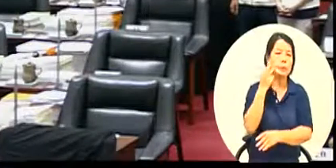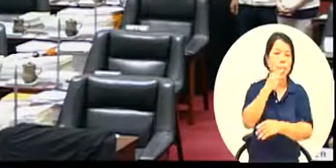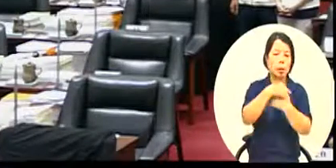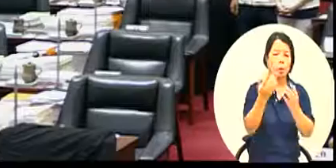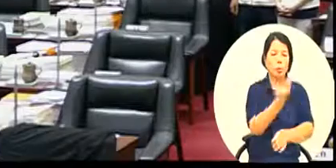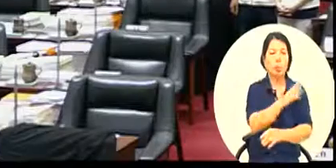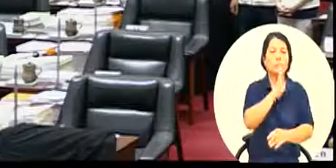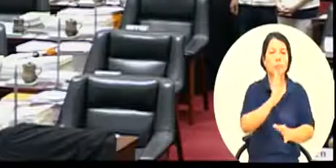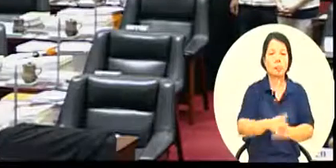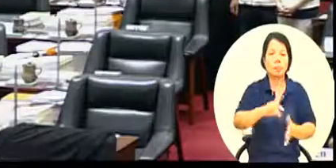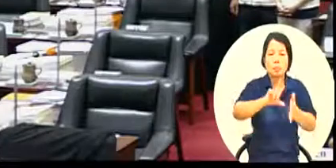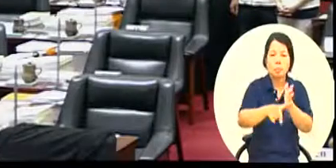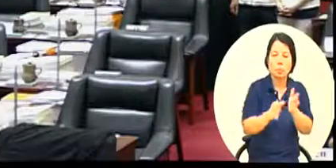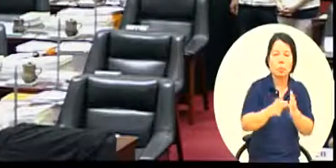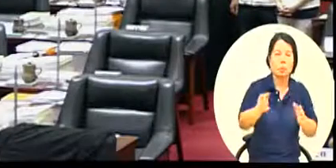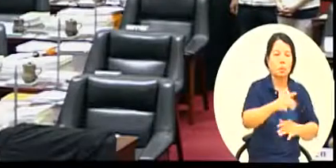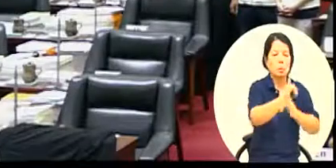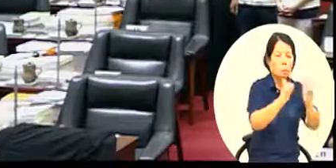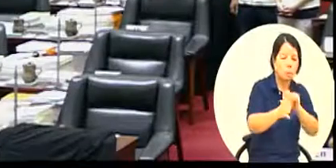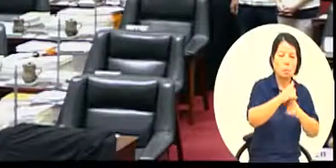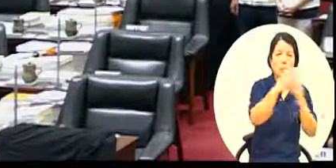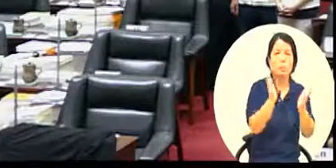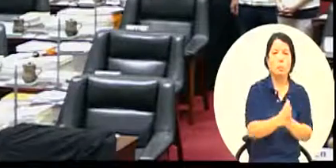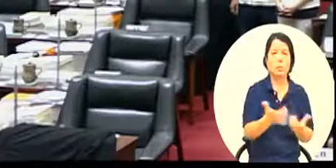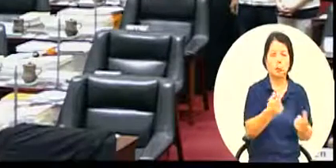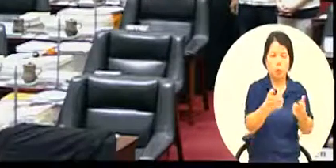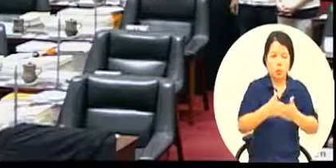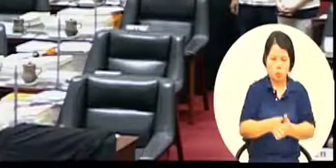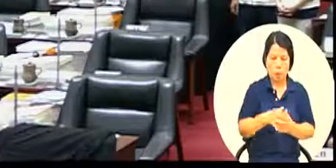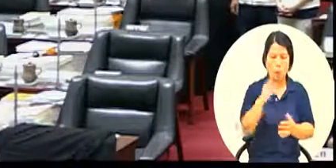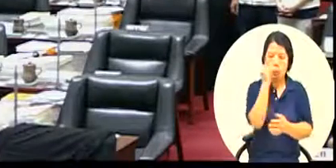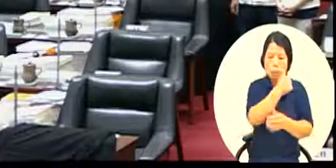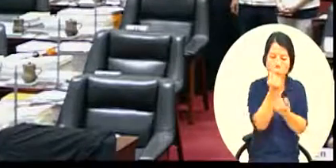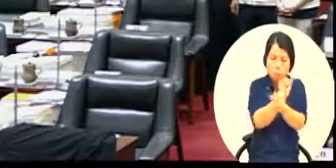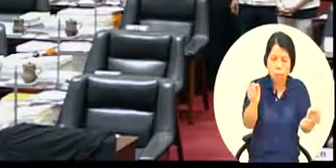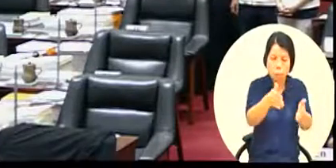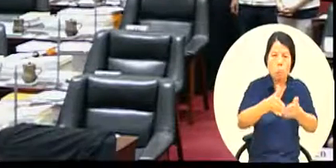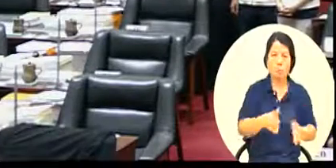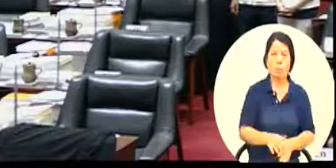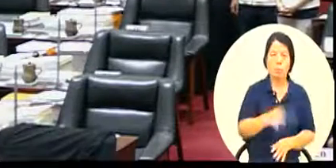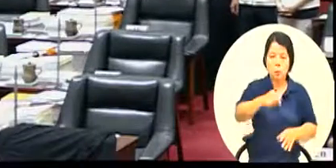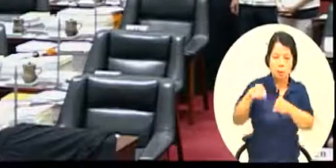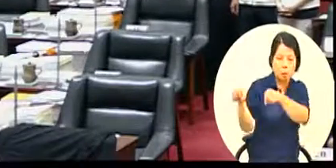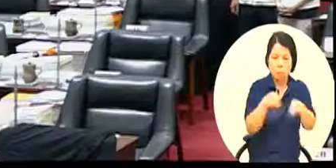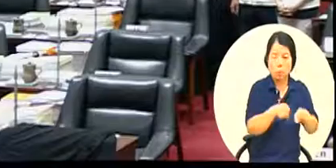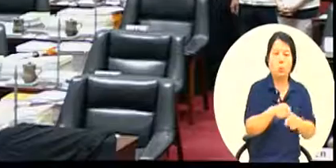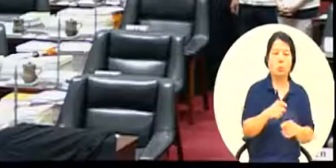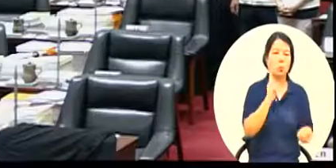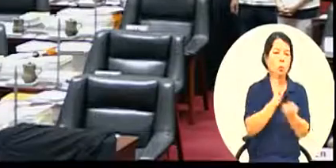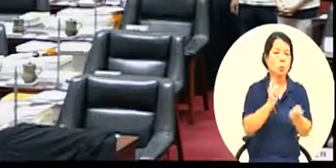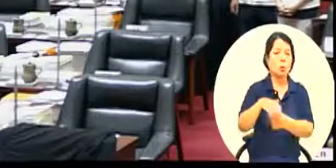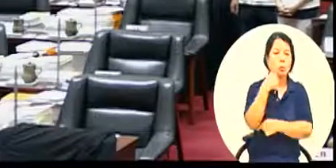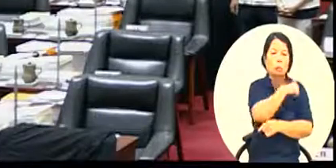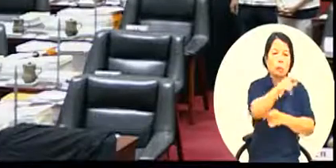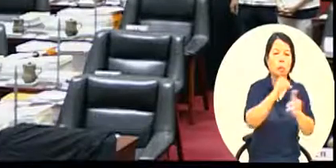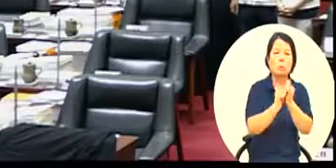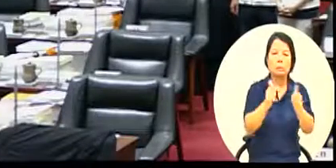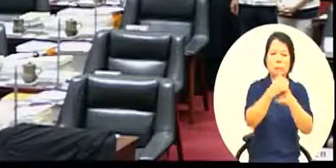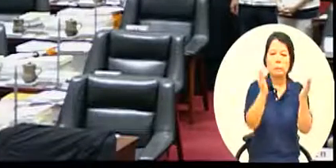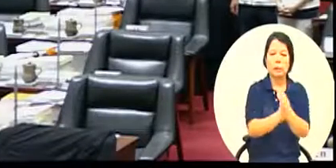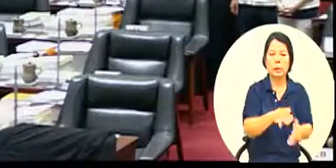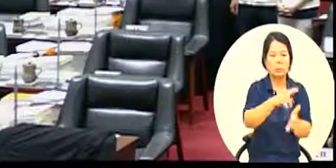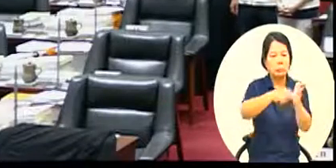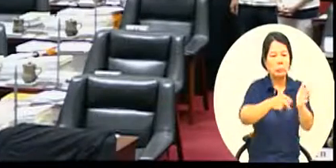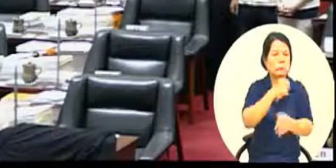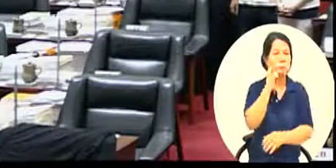天时地利人和，伫只该得势的时阵啊，这个拖累吼，对台湾人民未够大钱。我